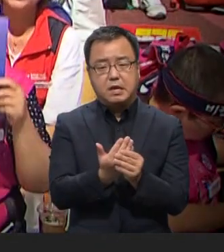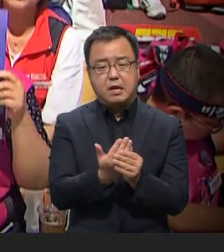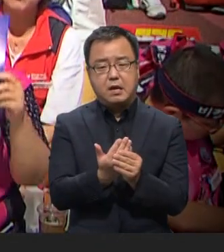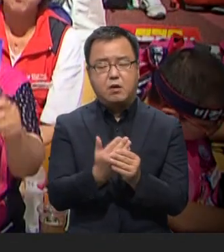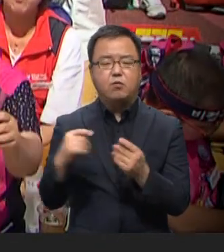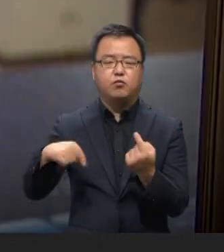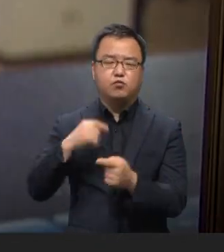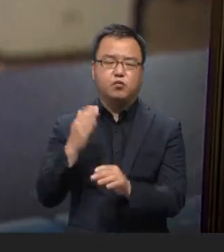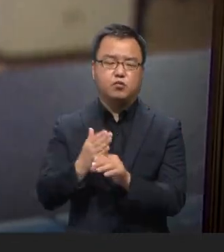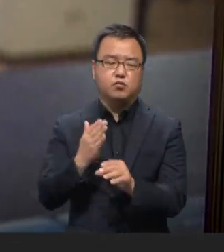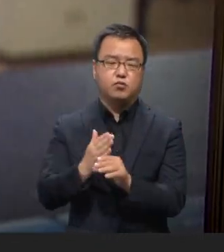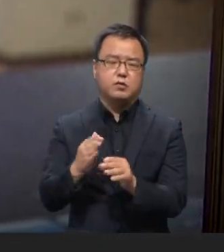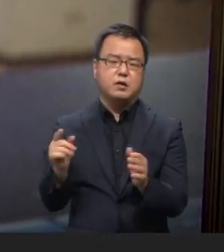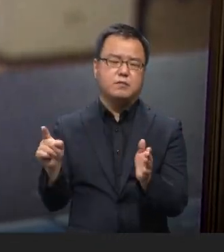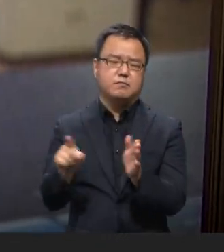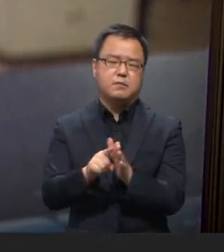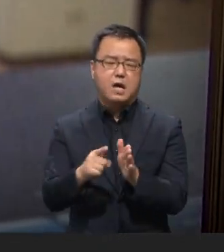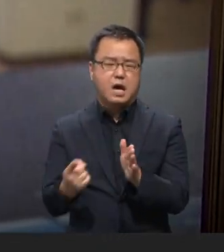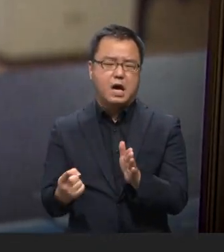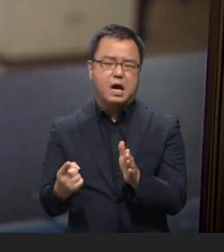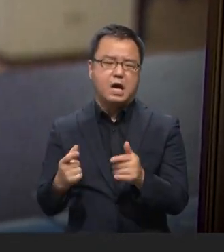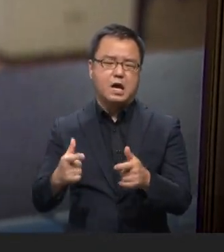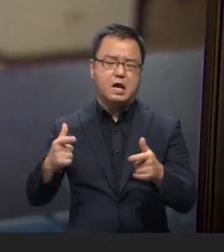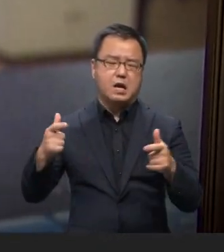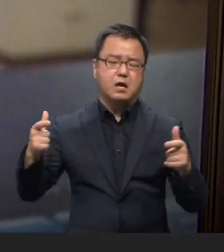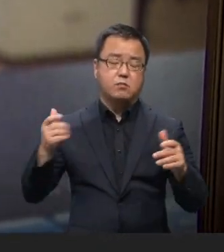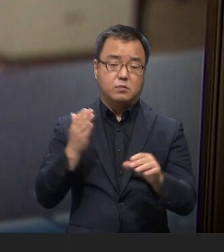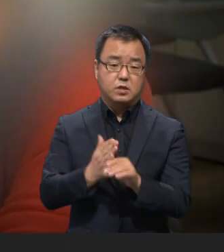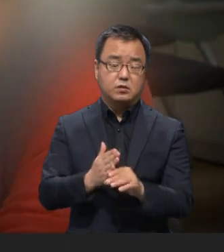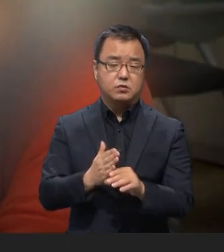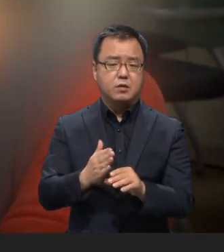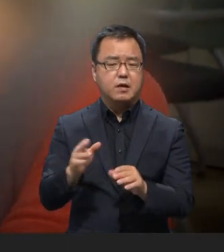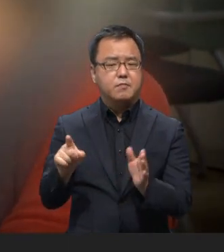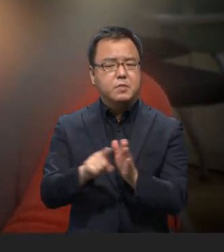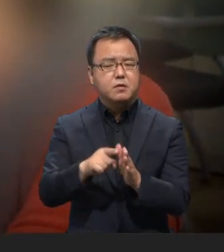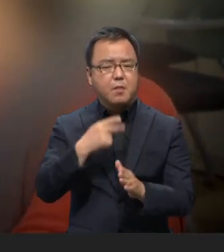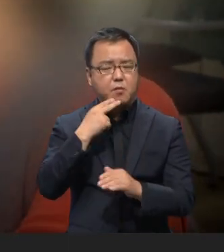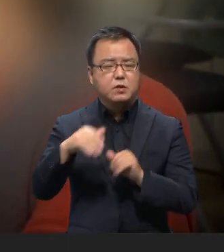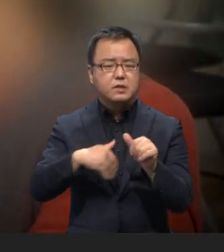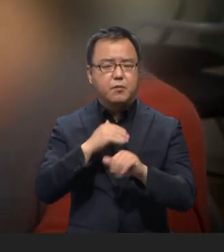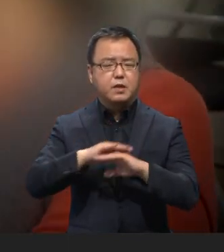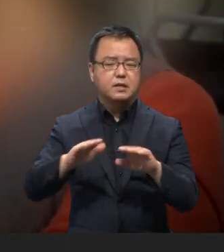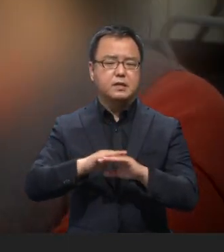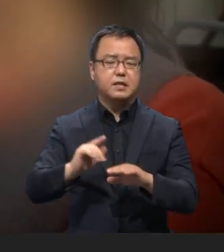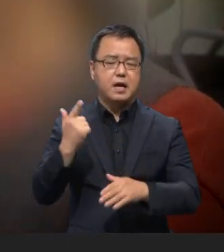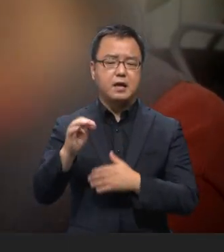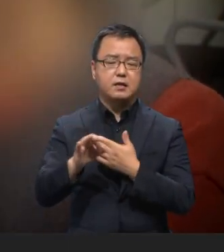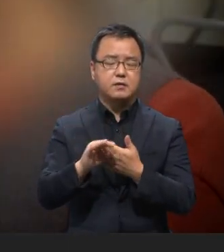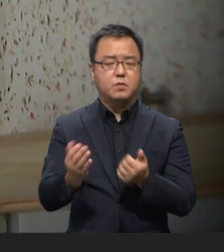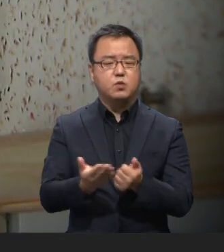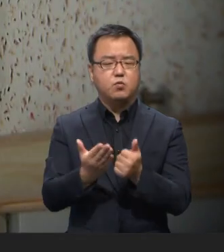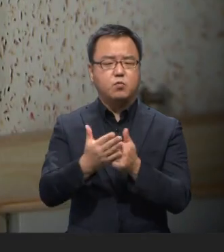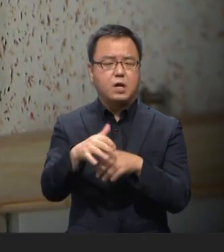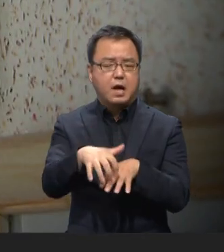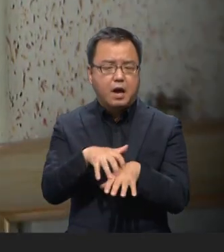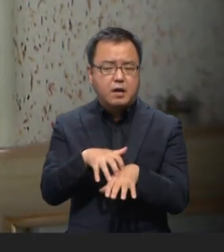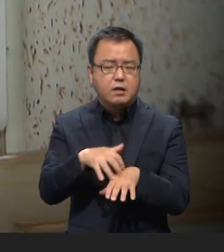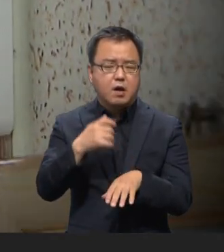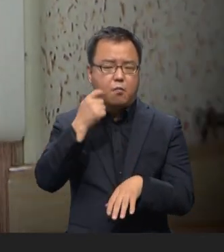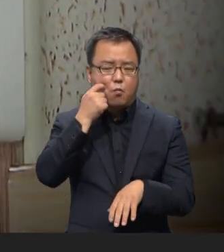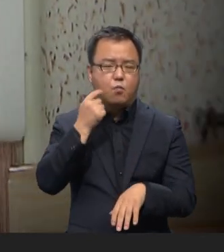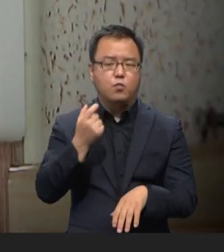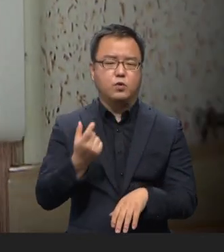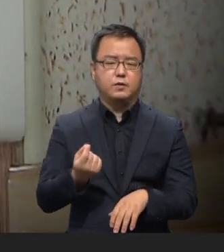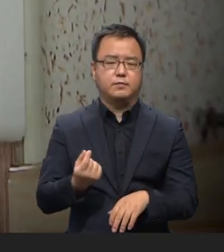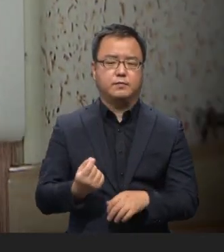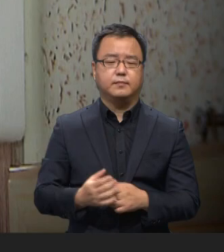씨앗 돌봄을 운영하는 사람들의 불신을 제거하지 않고는 제대로 된 불금 책이 구축은 어려워 보입니다 ebs